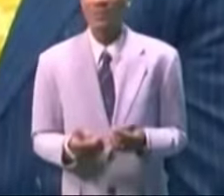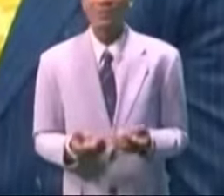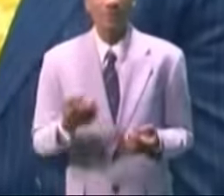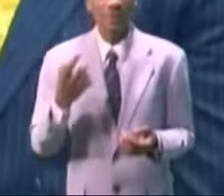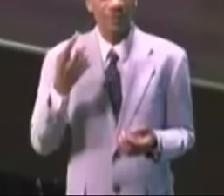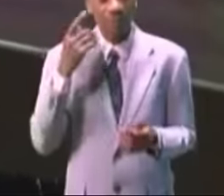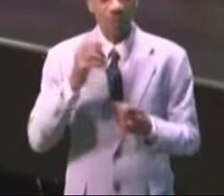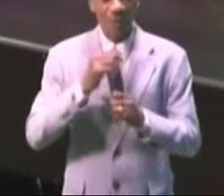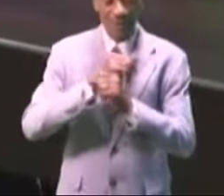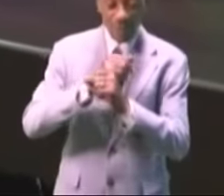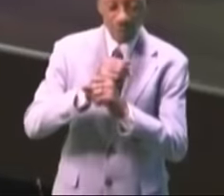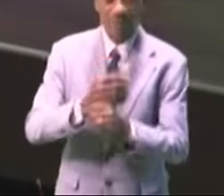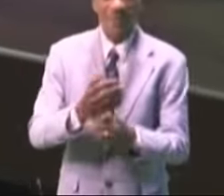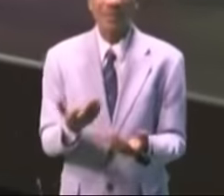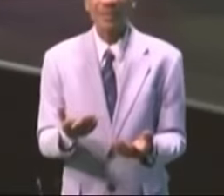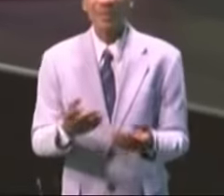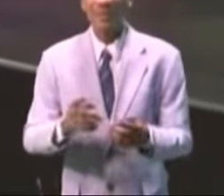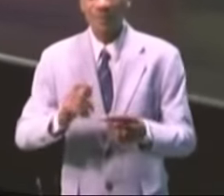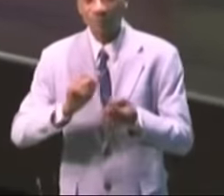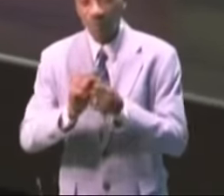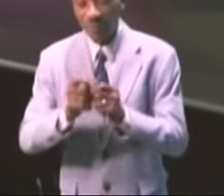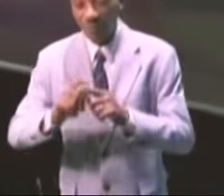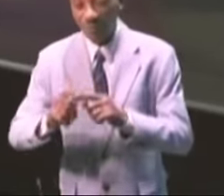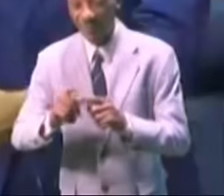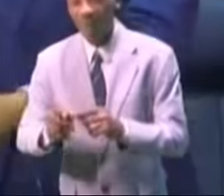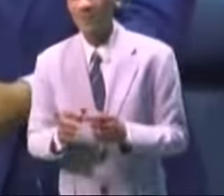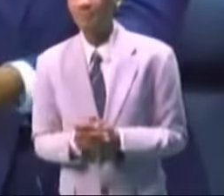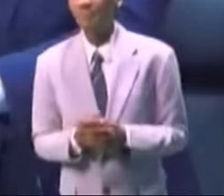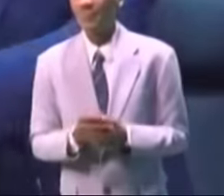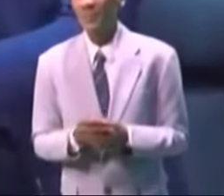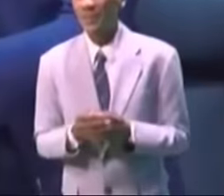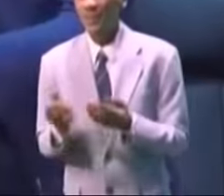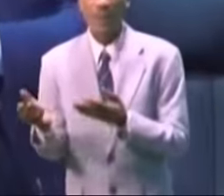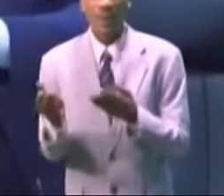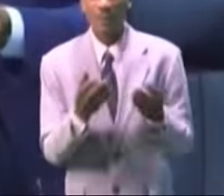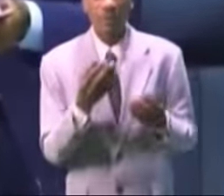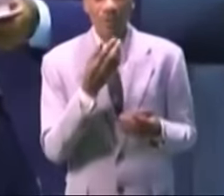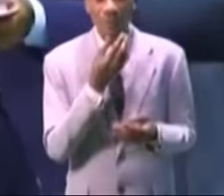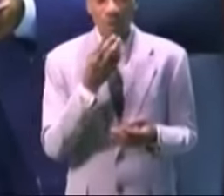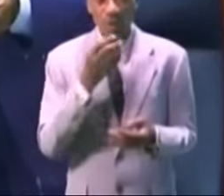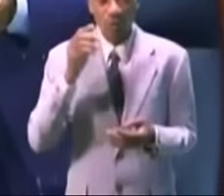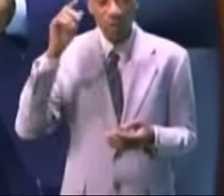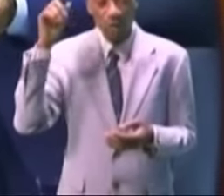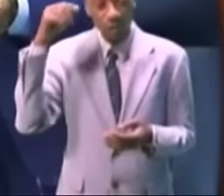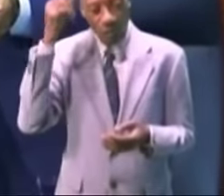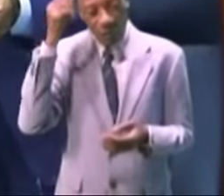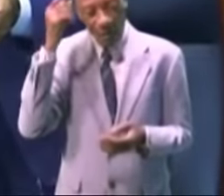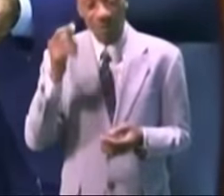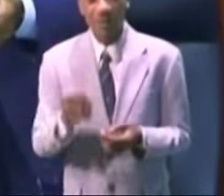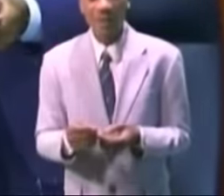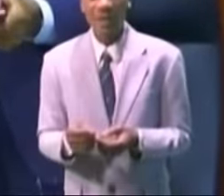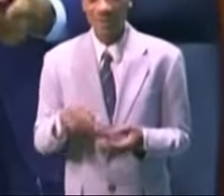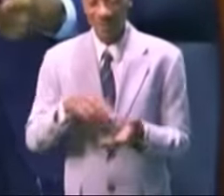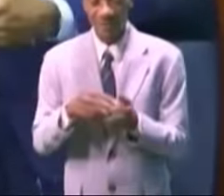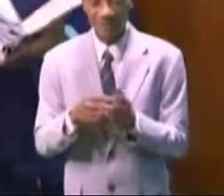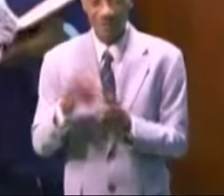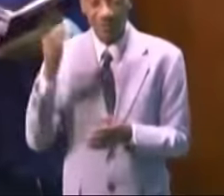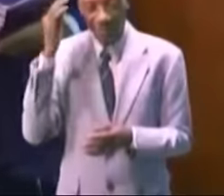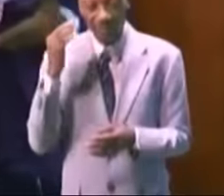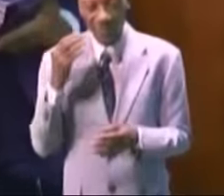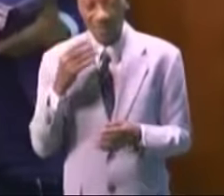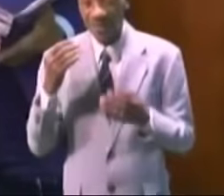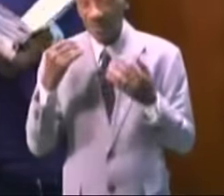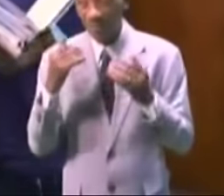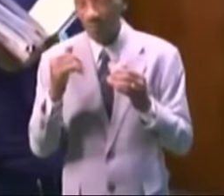les actions. Des dossiers remis au porte-parole du gouvernement par son directeur de cabinet, Maître Nicolas Anza, précise que